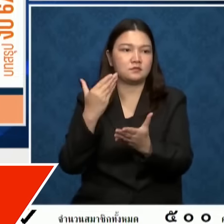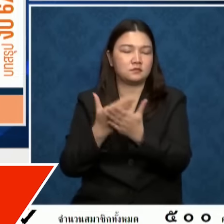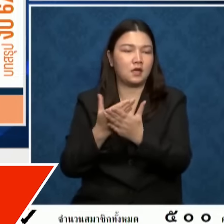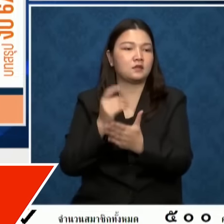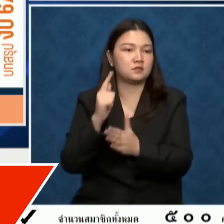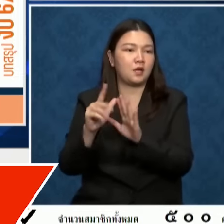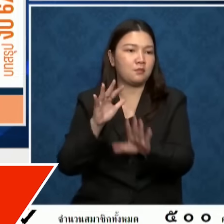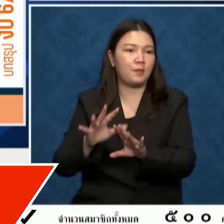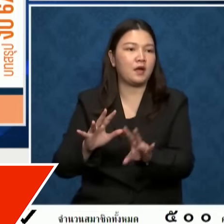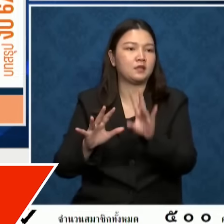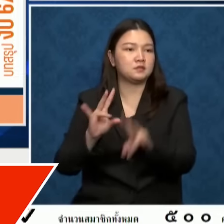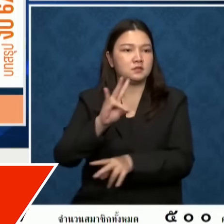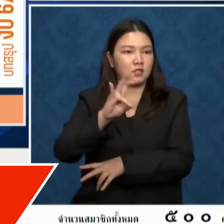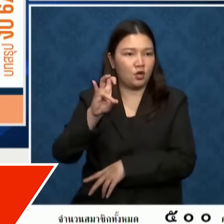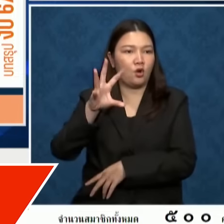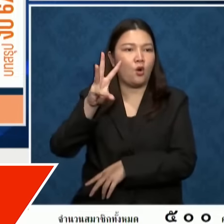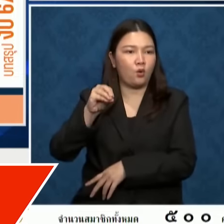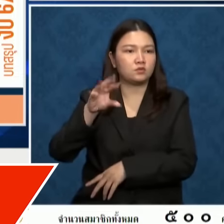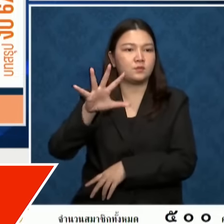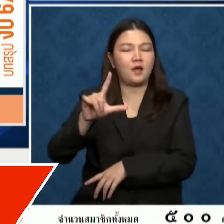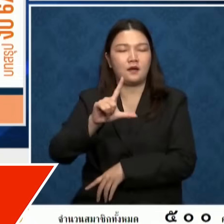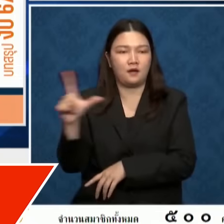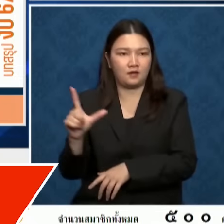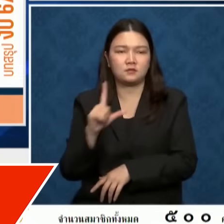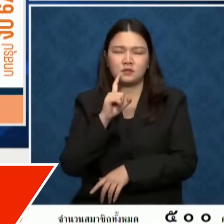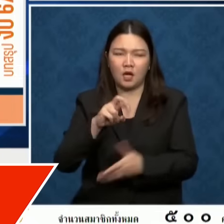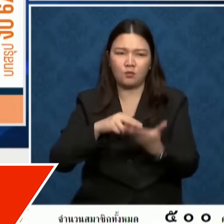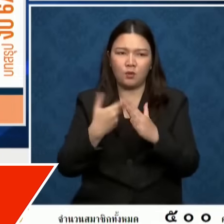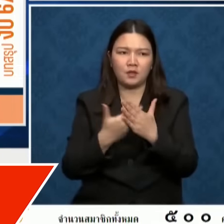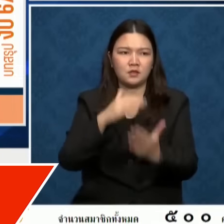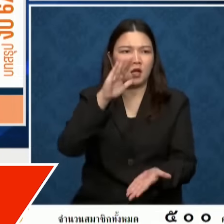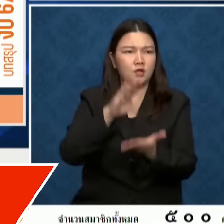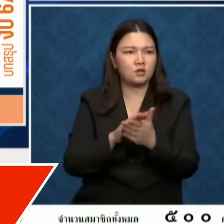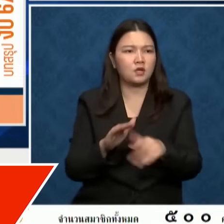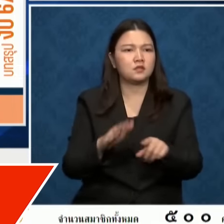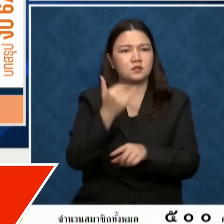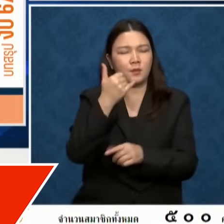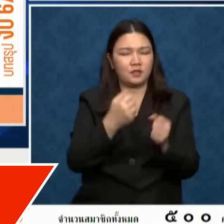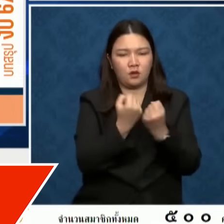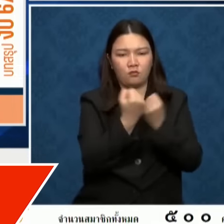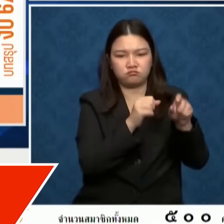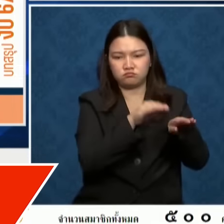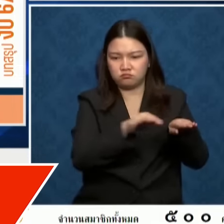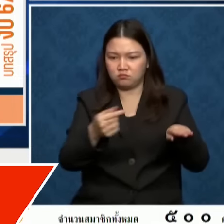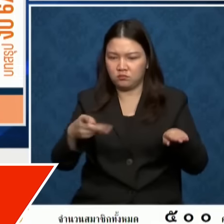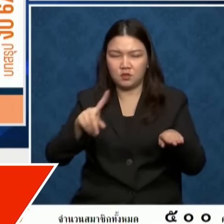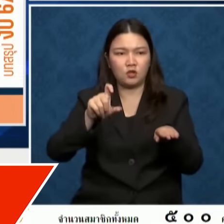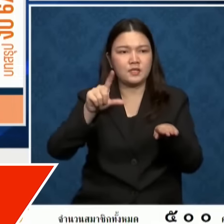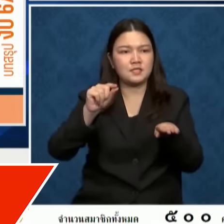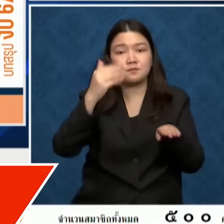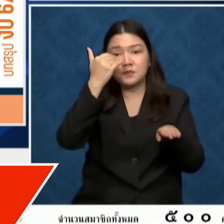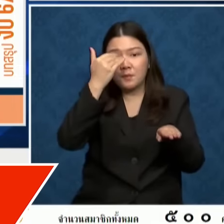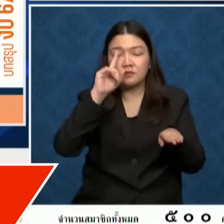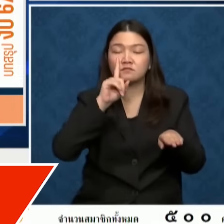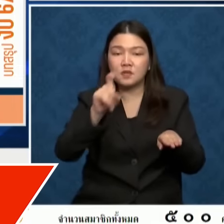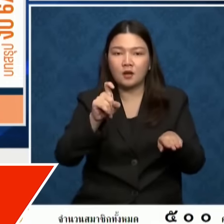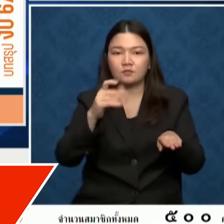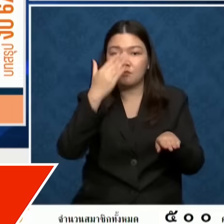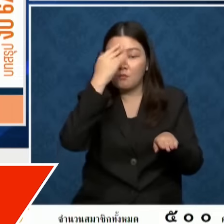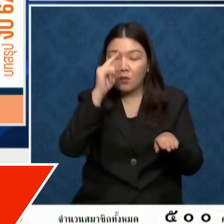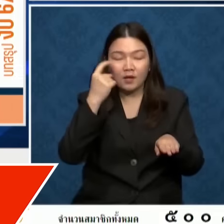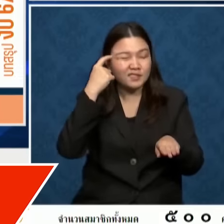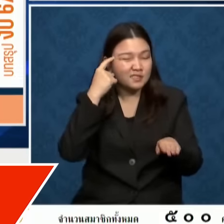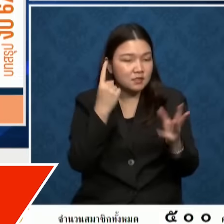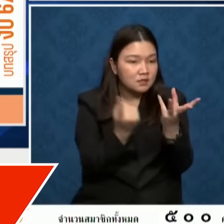อบถามนะครับท่านลองอธิปดีกรมป.พ.นะครั วาทำไมจะตองเป็ 120 คันท่านก Homerอบผมว่านะครั คิดจากจำนประช